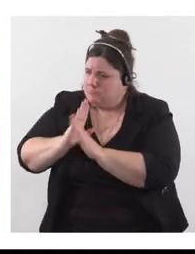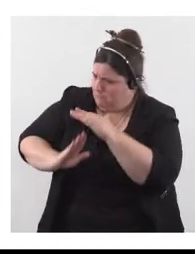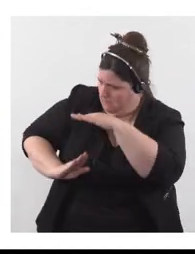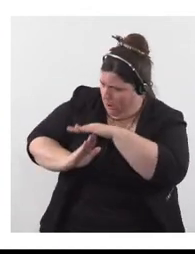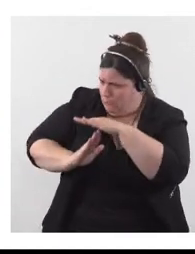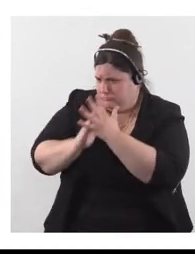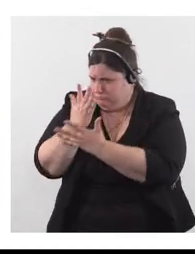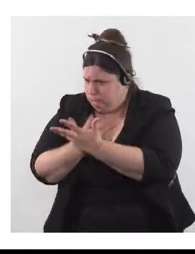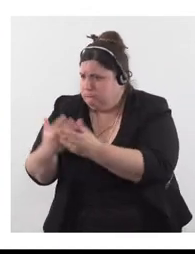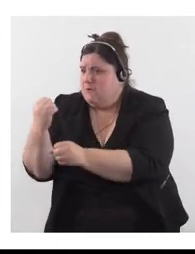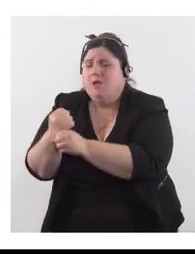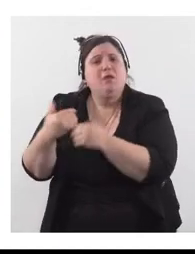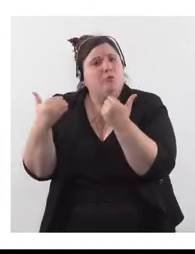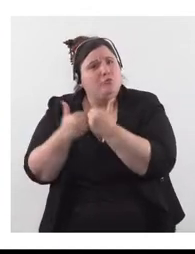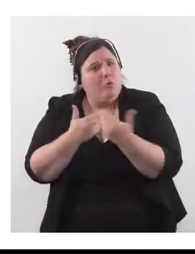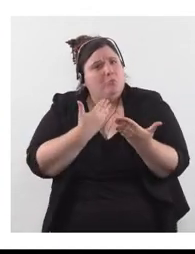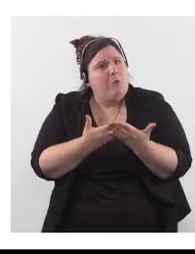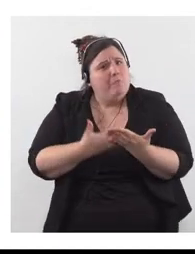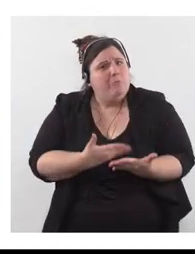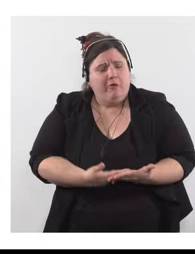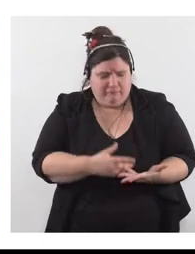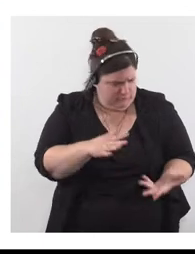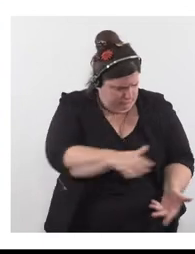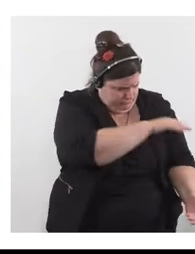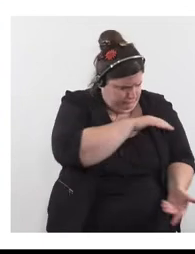documents qui m'étaient demandés.